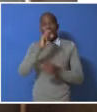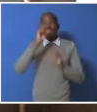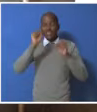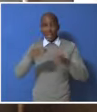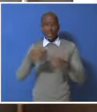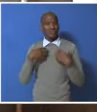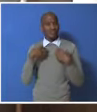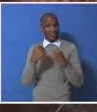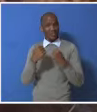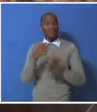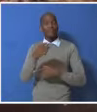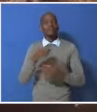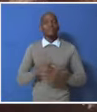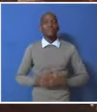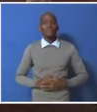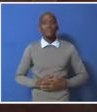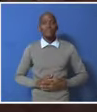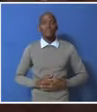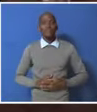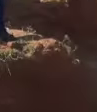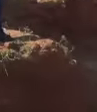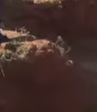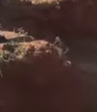mosima se jewa ke yo thata.